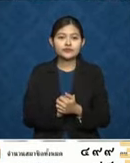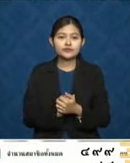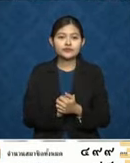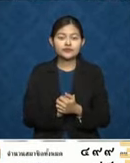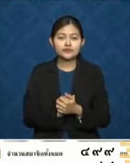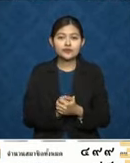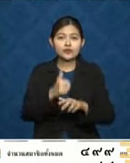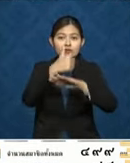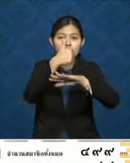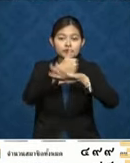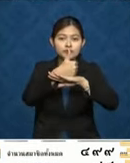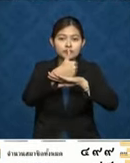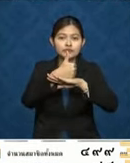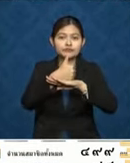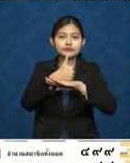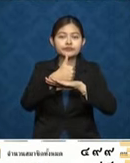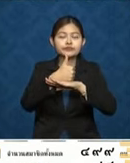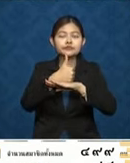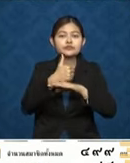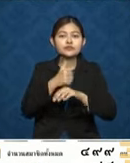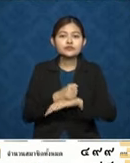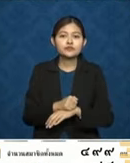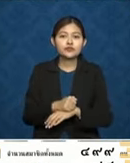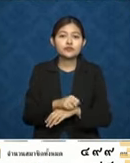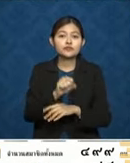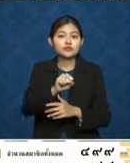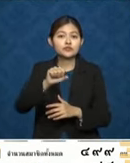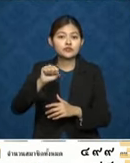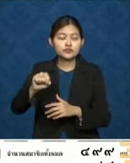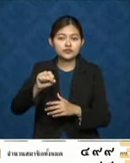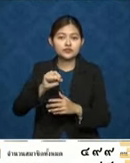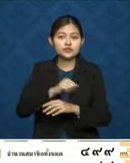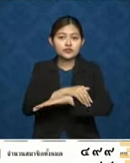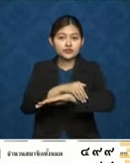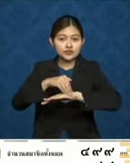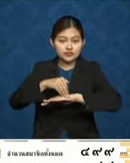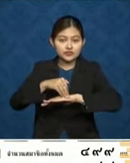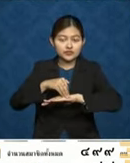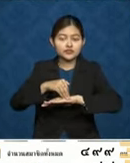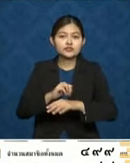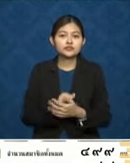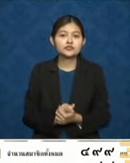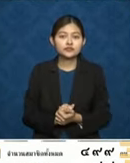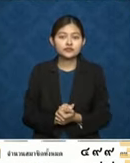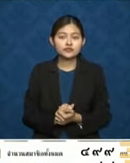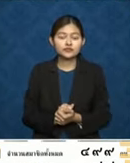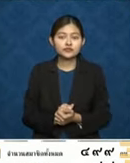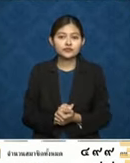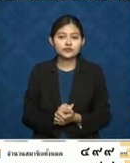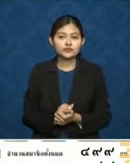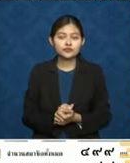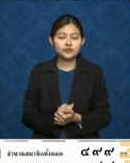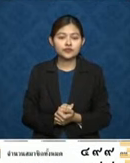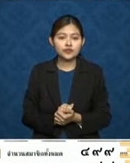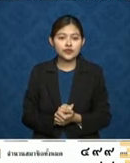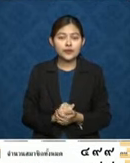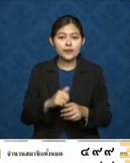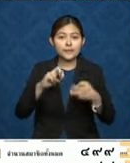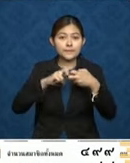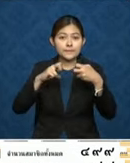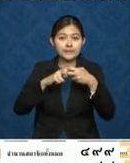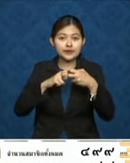พิจารณ์หัวหน้าพรรคประชาธิปไตยใหม่สสบัญชีรายชื่อทนันครับ 3-4ปัญหาที่จะ